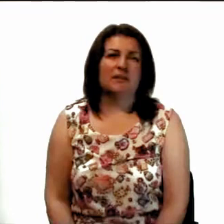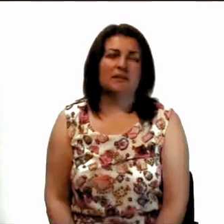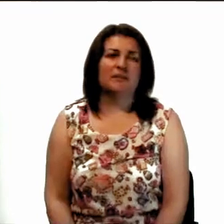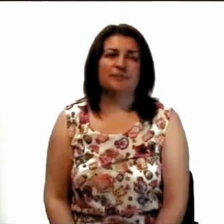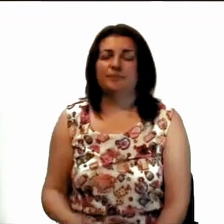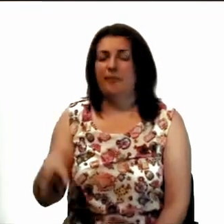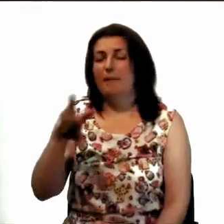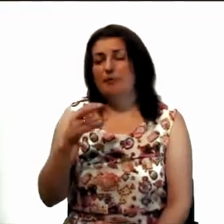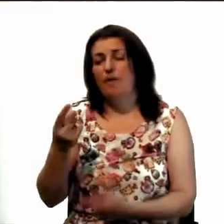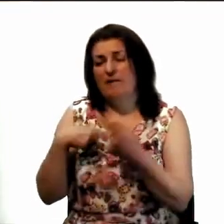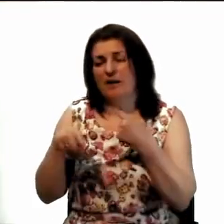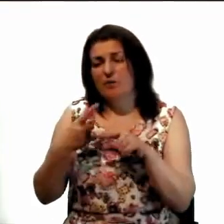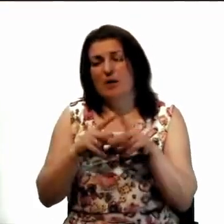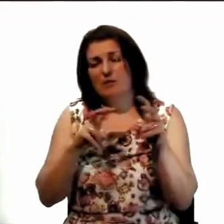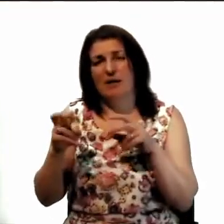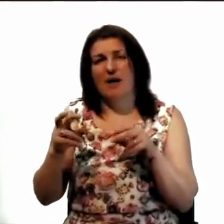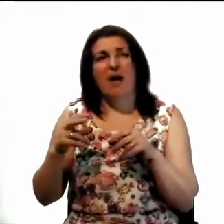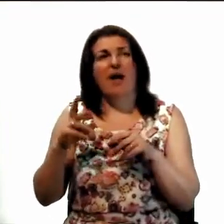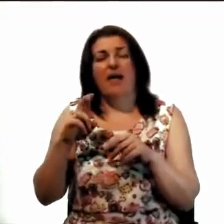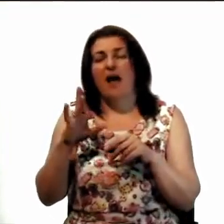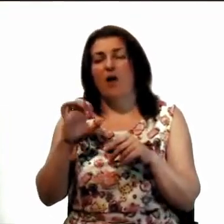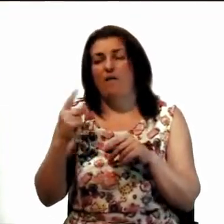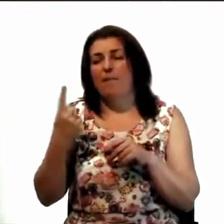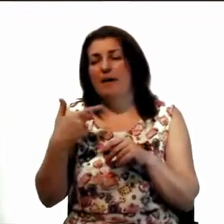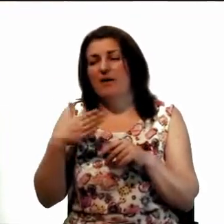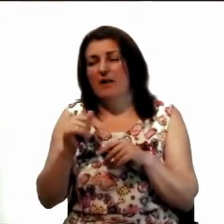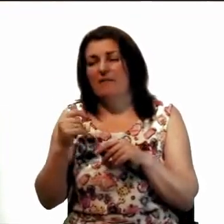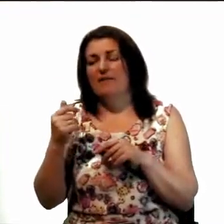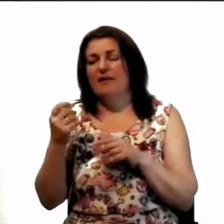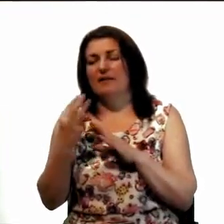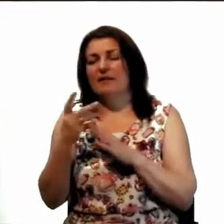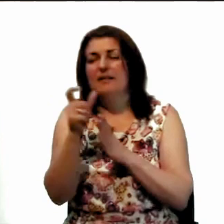Мы еще вернемся к этому тексту. Иакова, 1 глава, 13 стих.